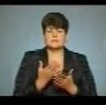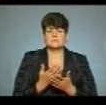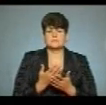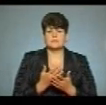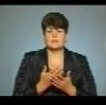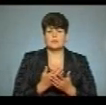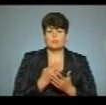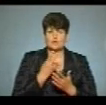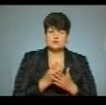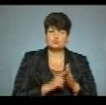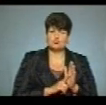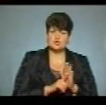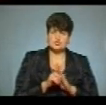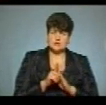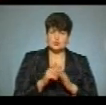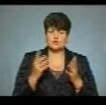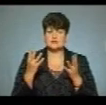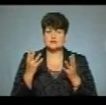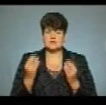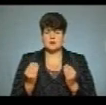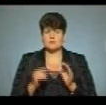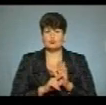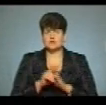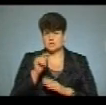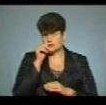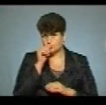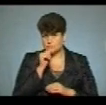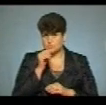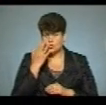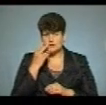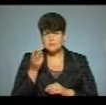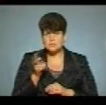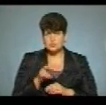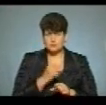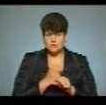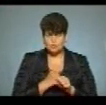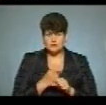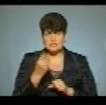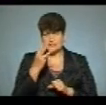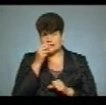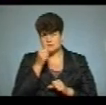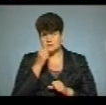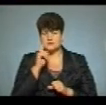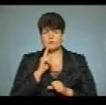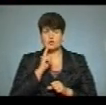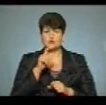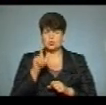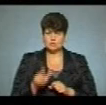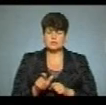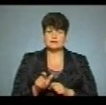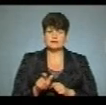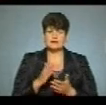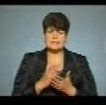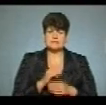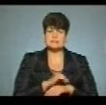знаменують початок дня, початок місяця, коли ти прибув на роботу, так, і тих 3 місяці, поки людина перебуває